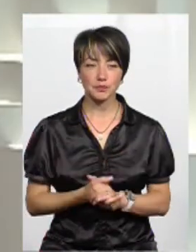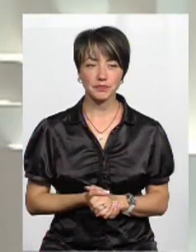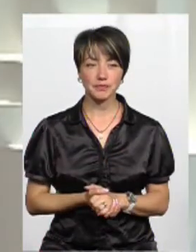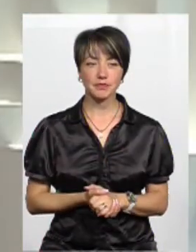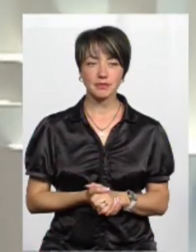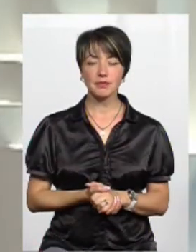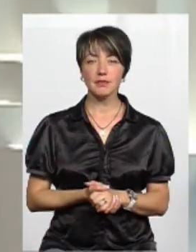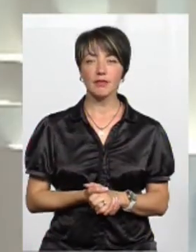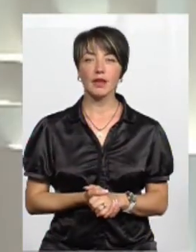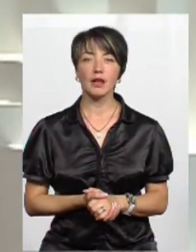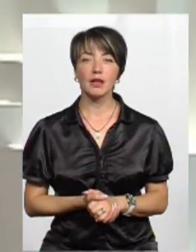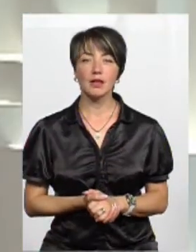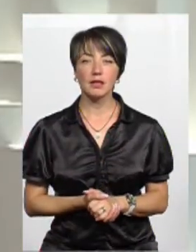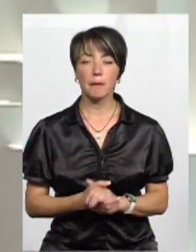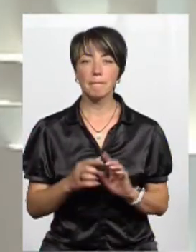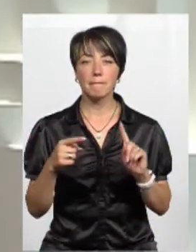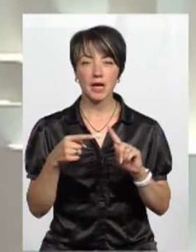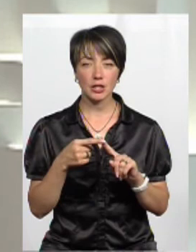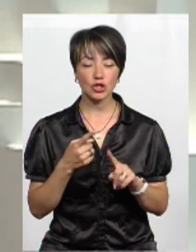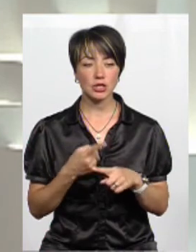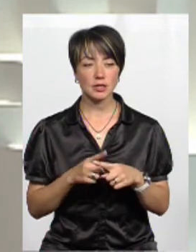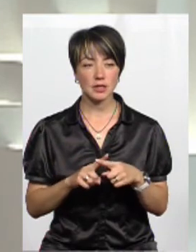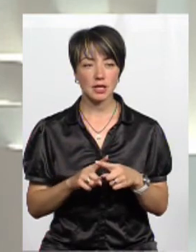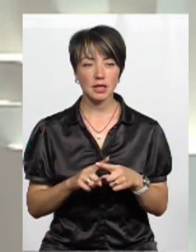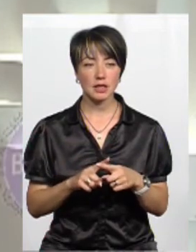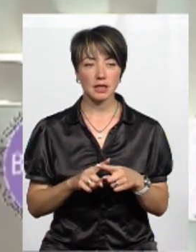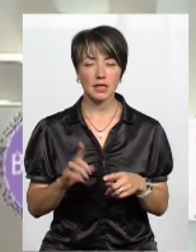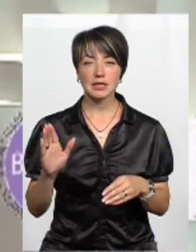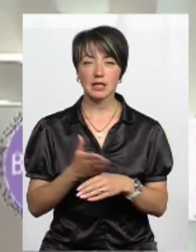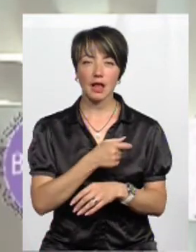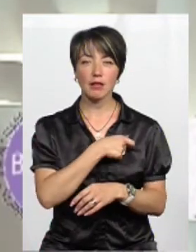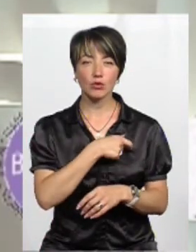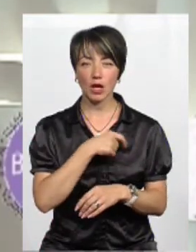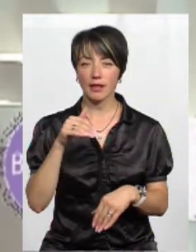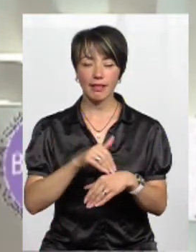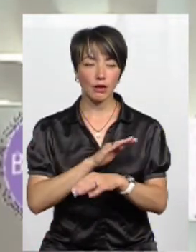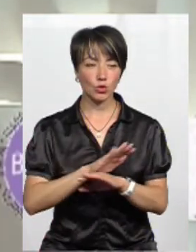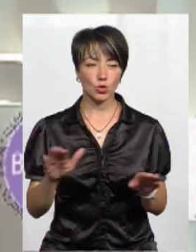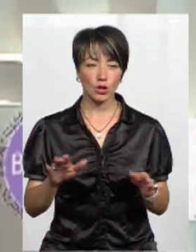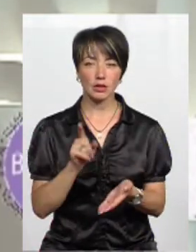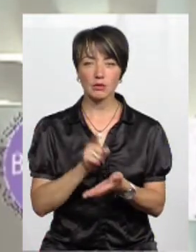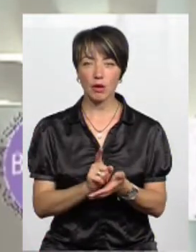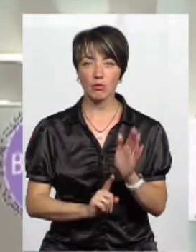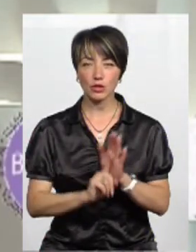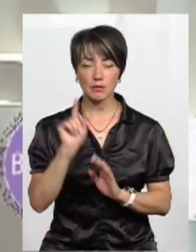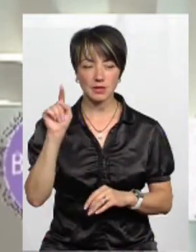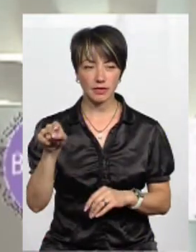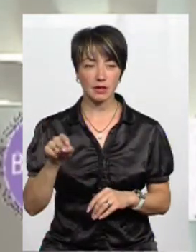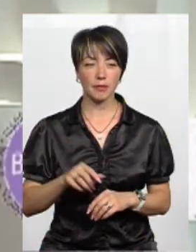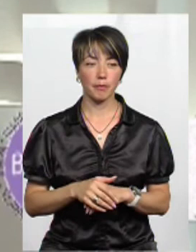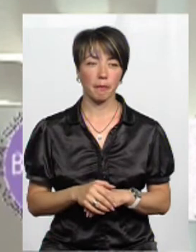чином? Угу. Ви знаєте, що перше – це зняття депутатської недоторканності. Ми маємо почати